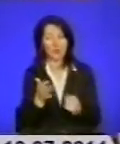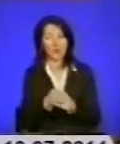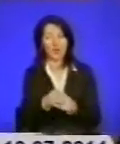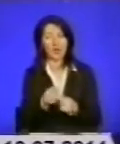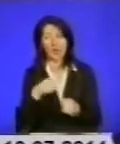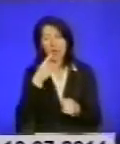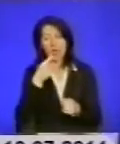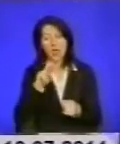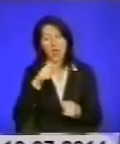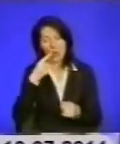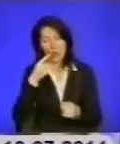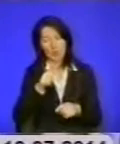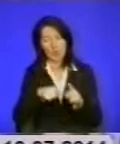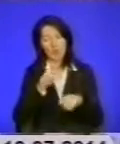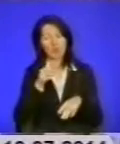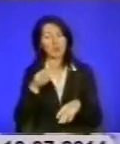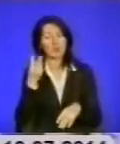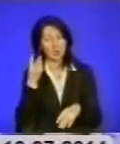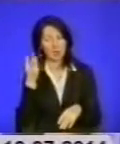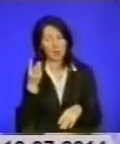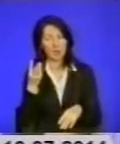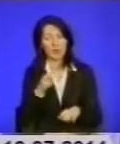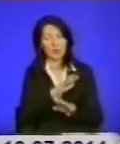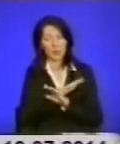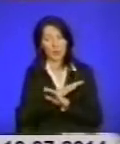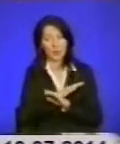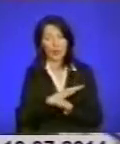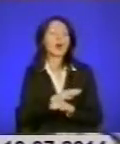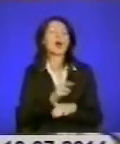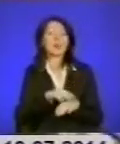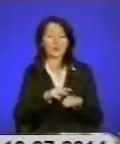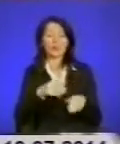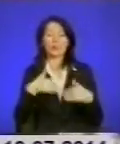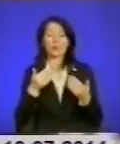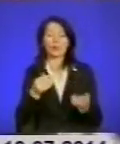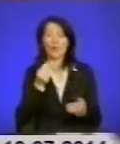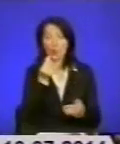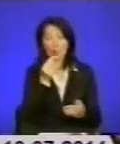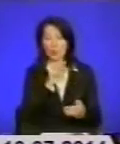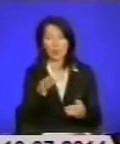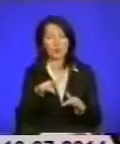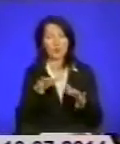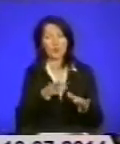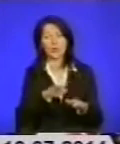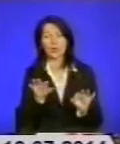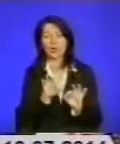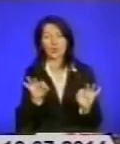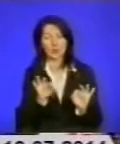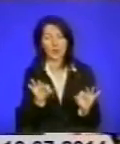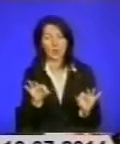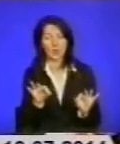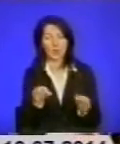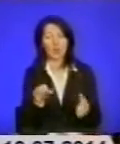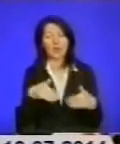рідна тітка загиблого Марія, підозрюваний пропонував їй гроші, щоб діло не розголошували. Представився представником